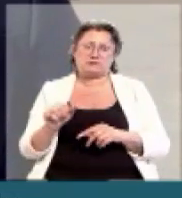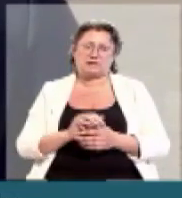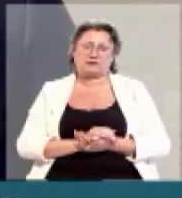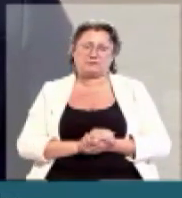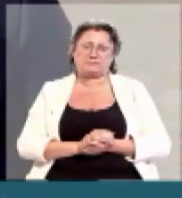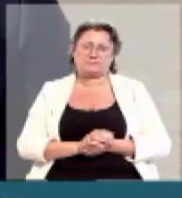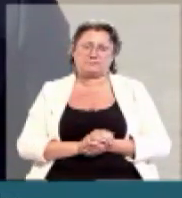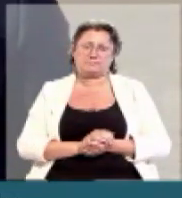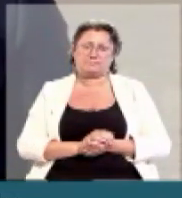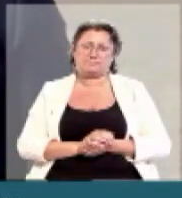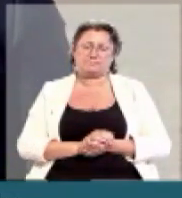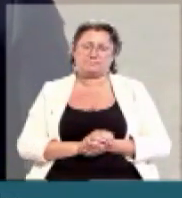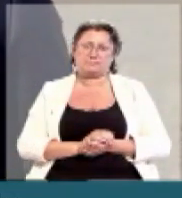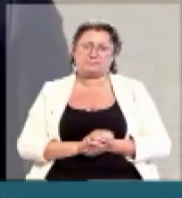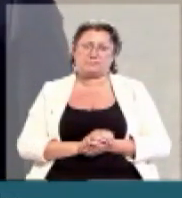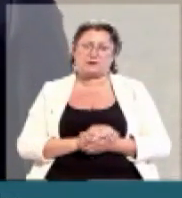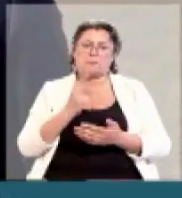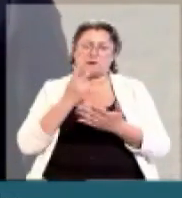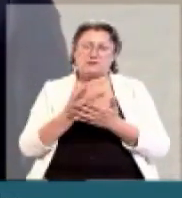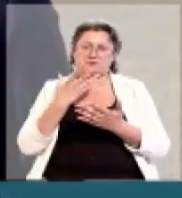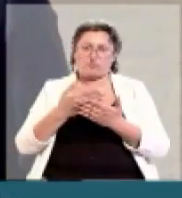Также показать своим примером